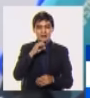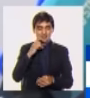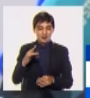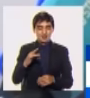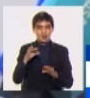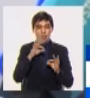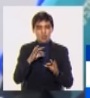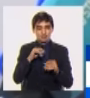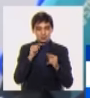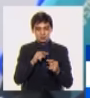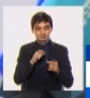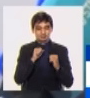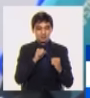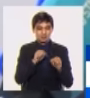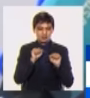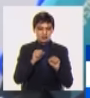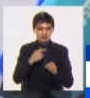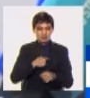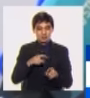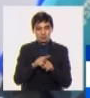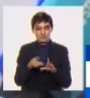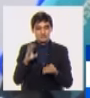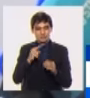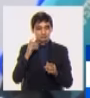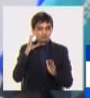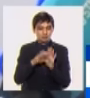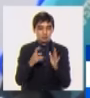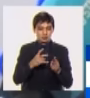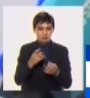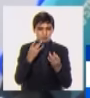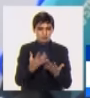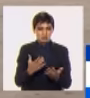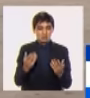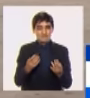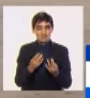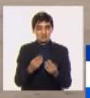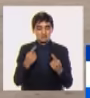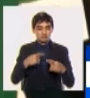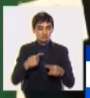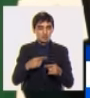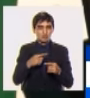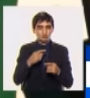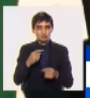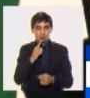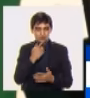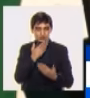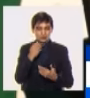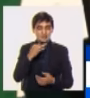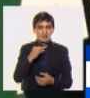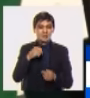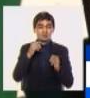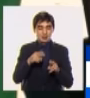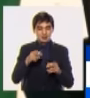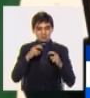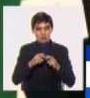практический режимы этот год которые требуют создаст к вот элементарные вещи это все сейчас шымкенте плановое тестирования проходят люди